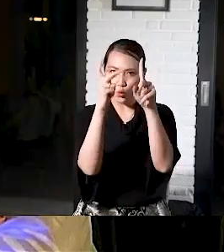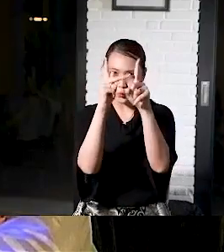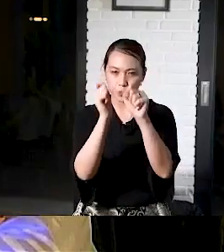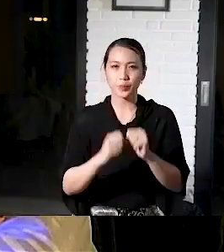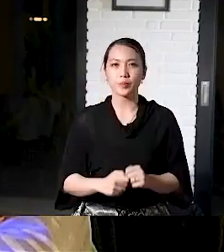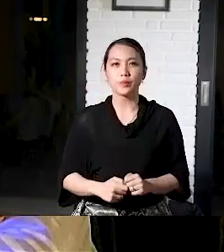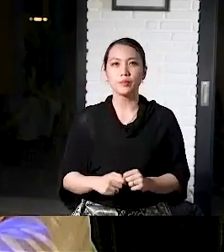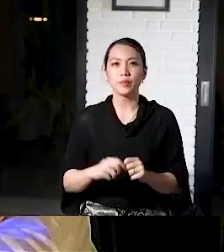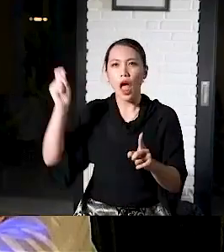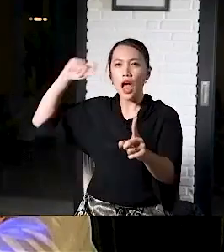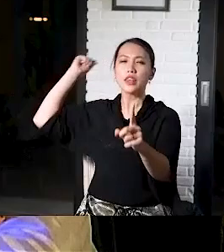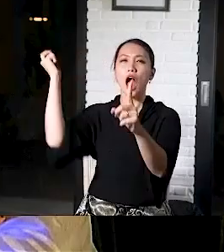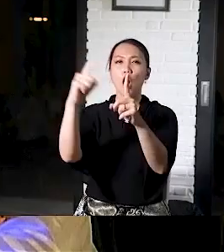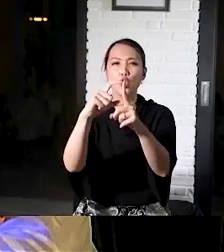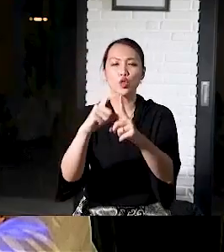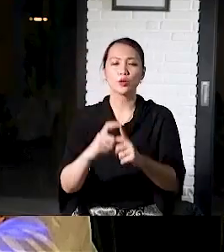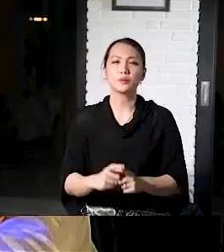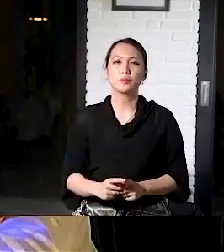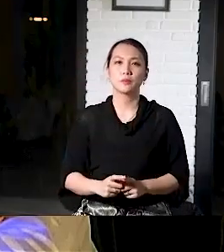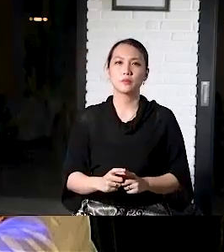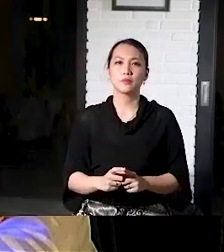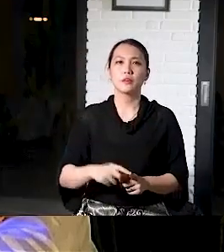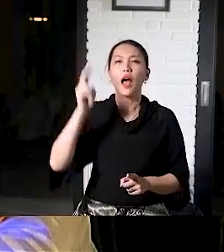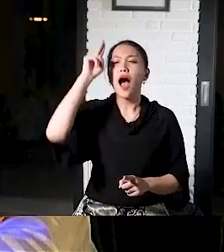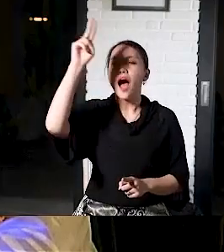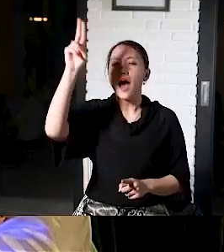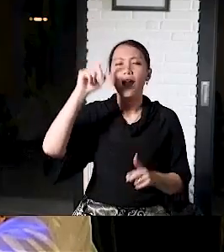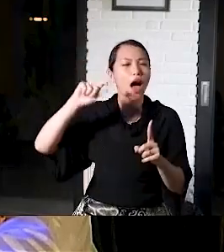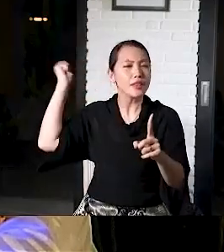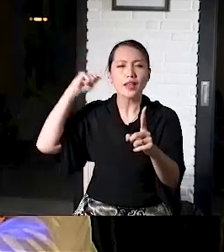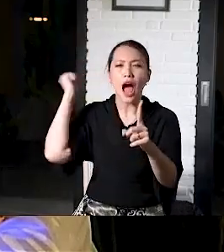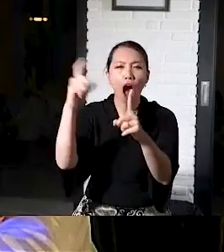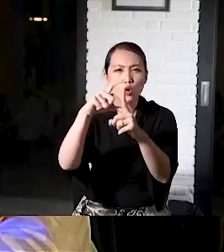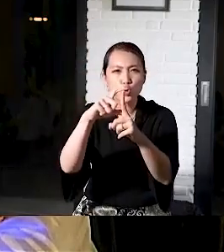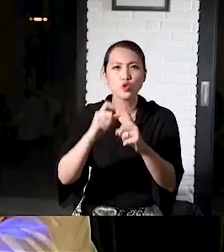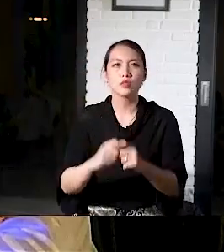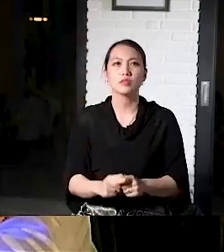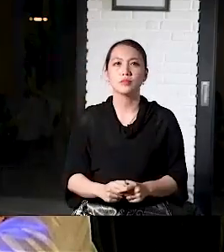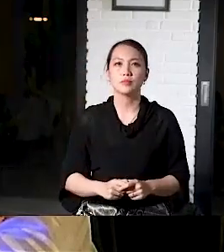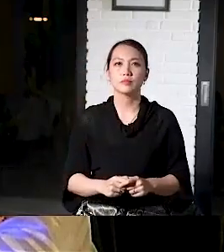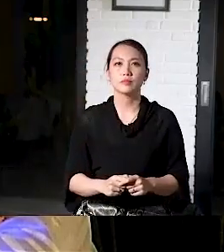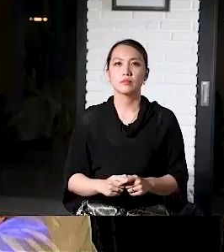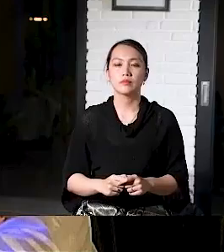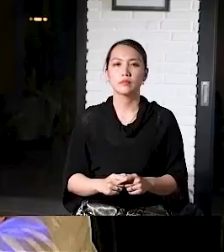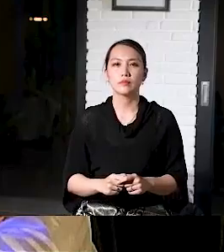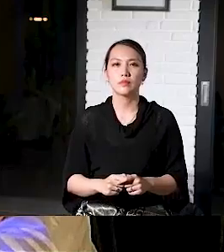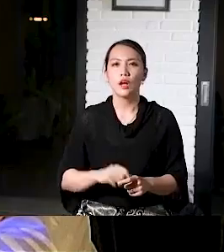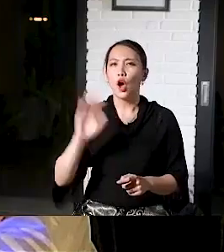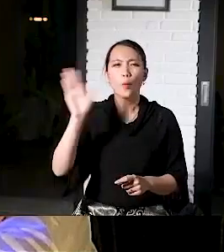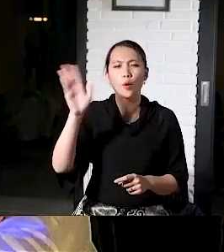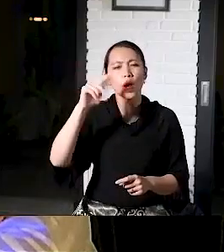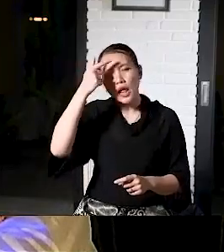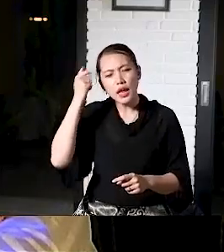Allahku. Allah adalah Allahnya Daud, bukan karena Allah sedang memberikan sesuatu yang baik dalam